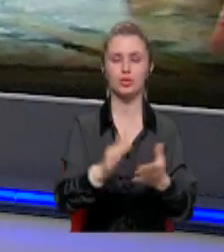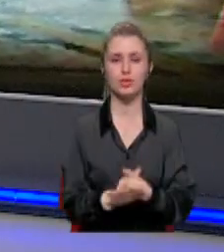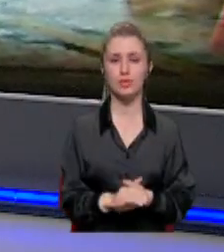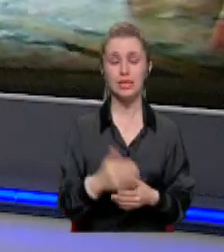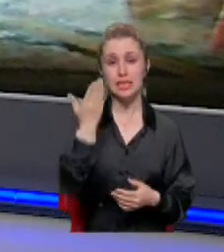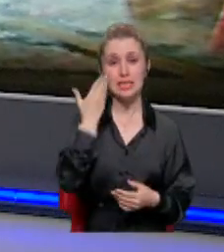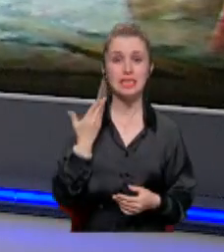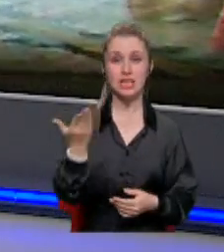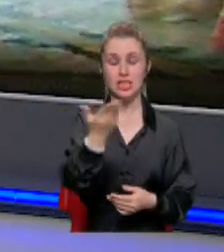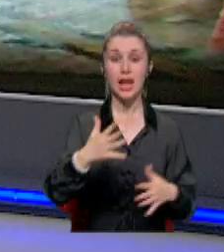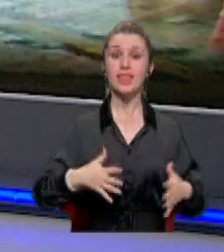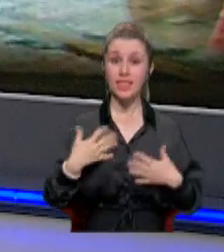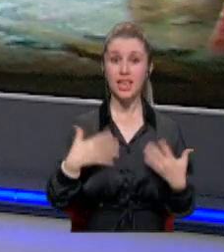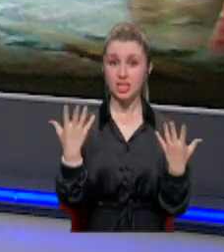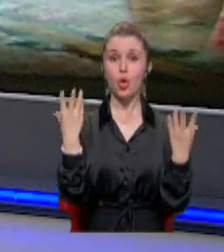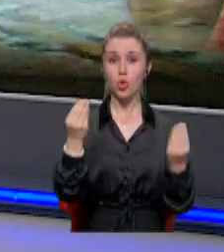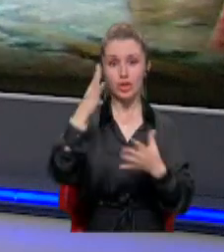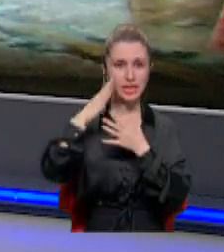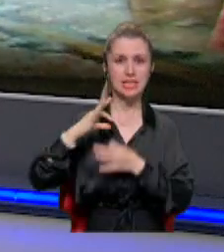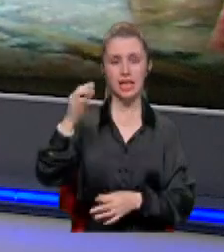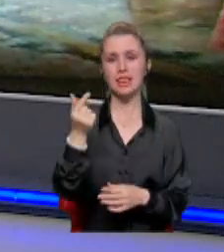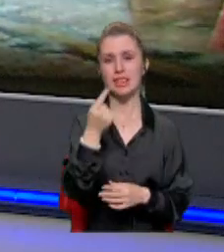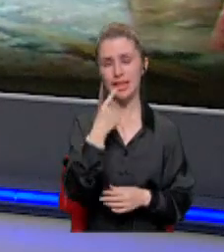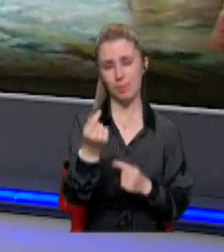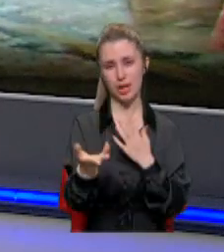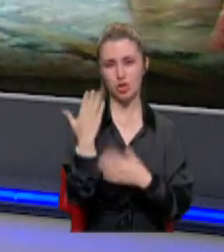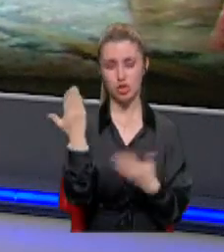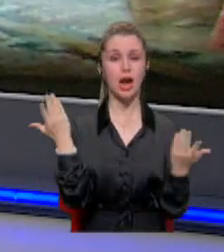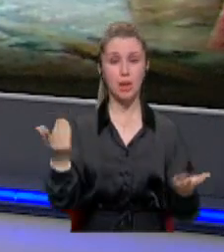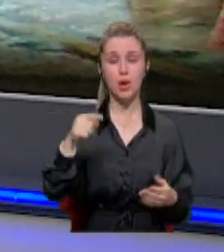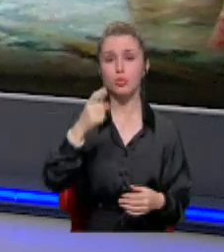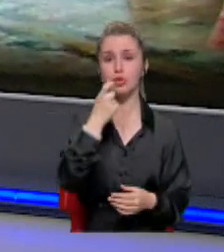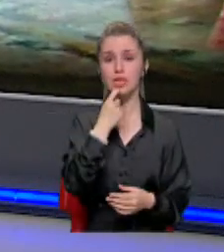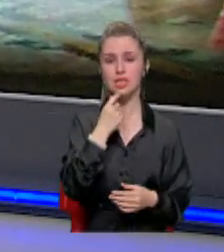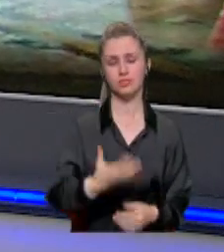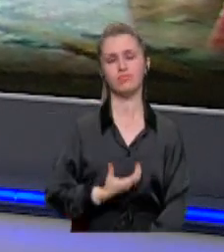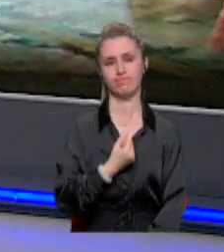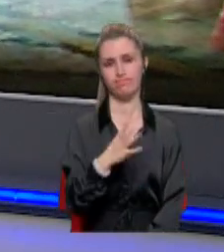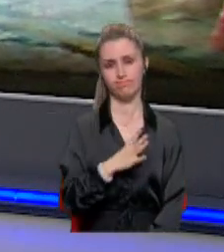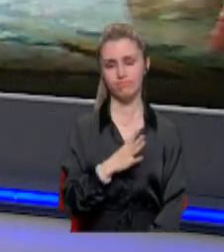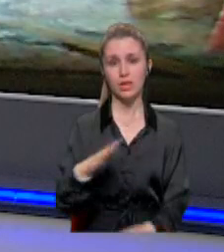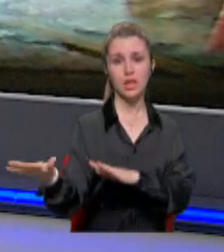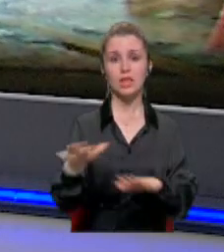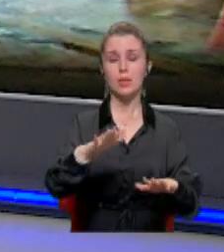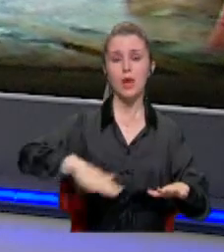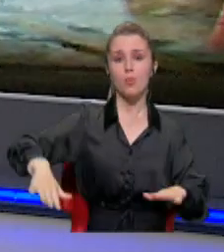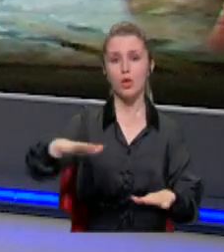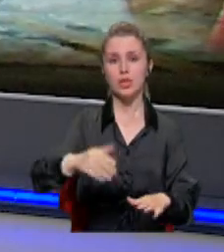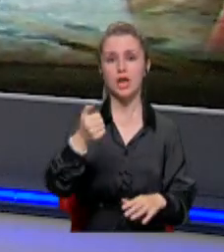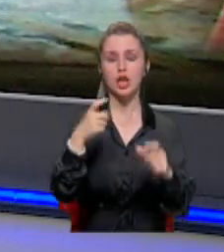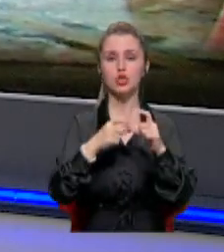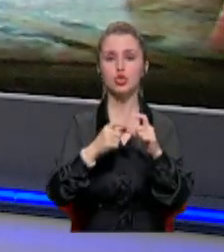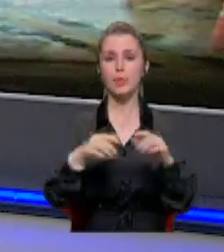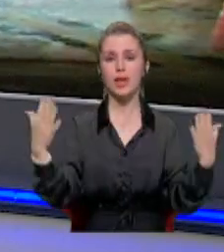sayın seyirciler, neşe doluyor insan dedik az önce klibimizde ama bu yıl buruğuz biraz. Deprem bölgesinde 6